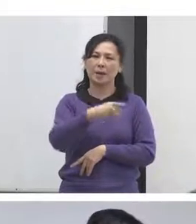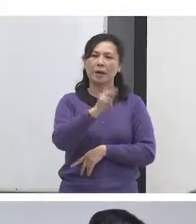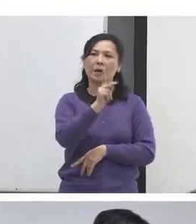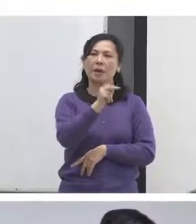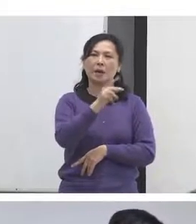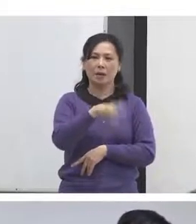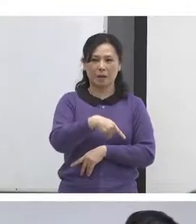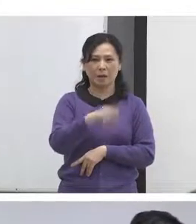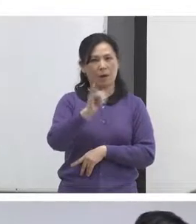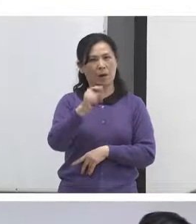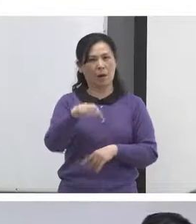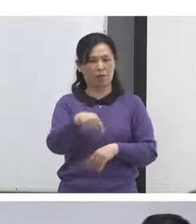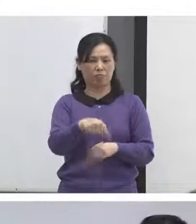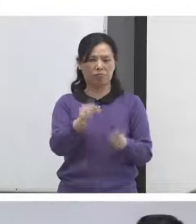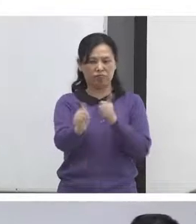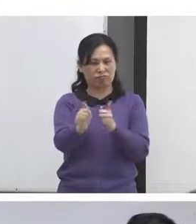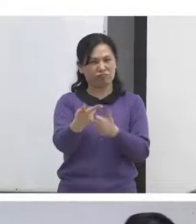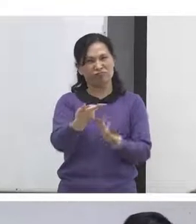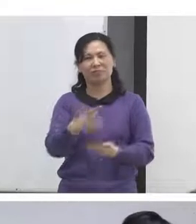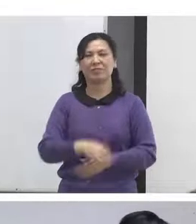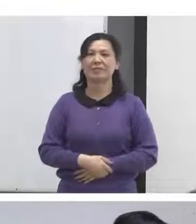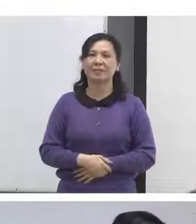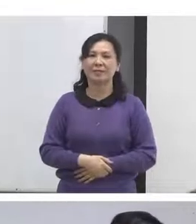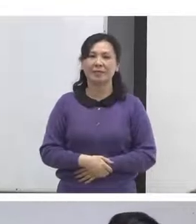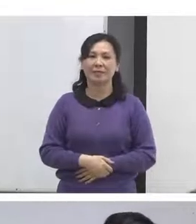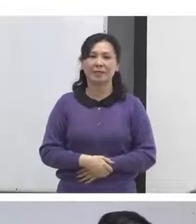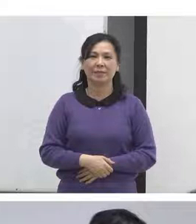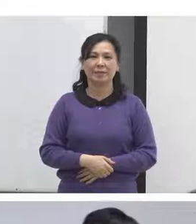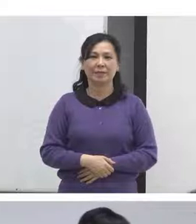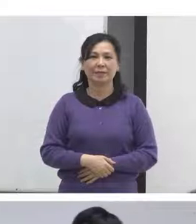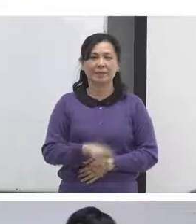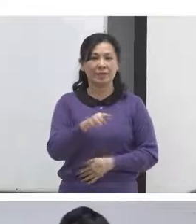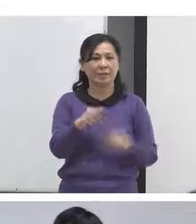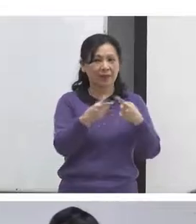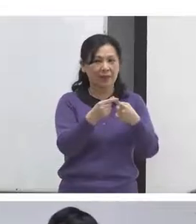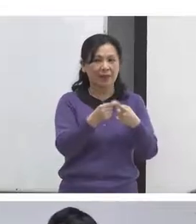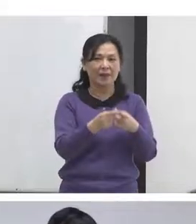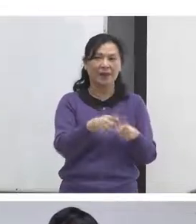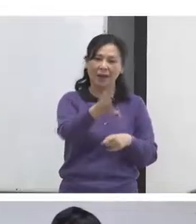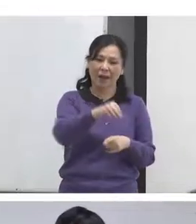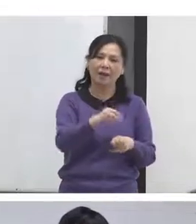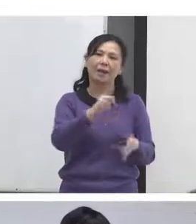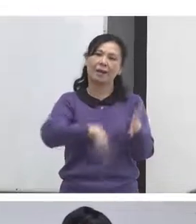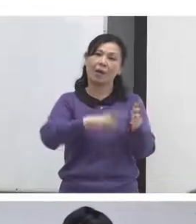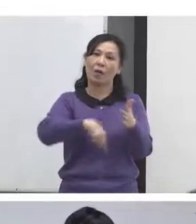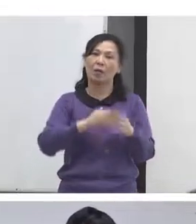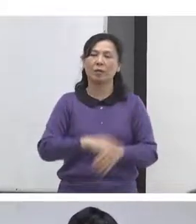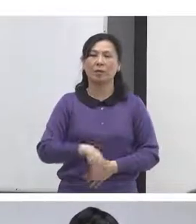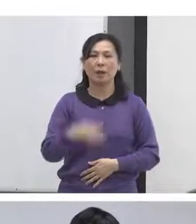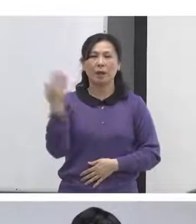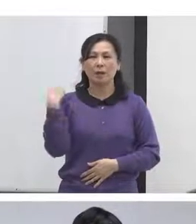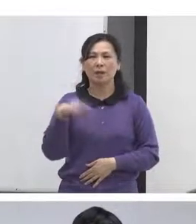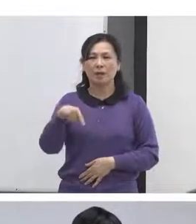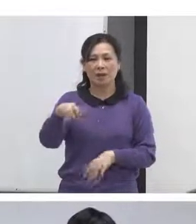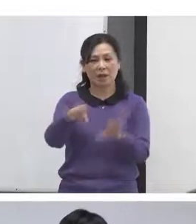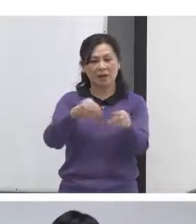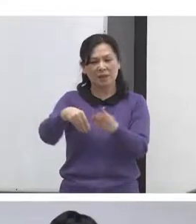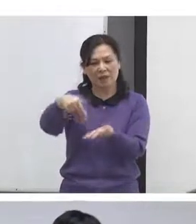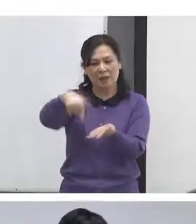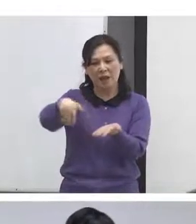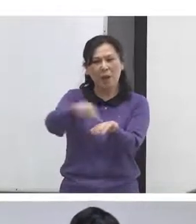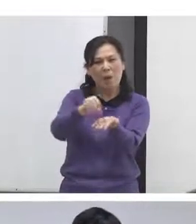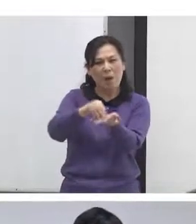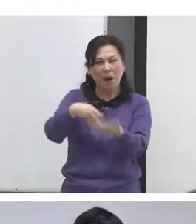员。好，那所以这三个面向，首先第一个就是说资料易于取得，就是因为过去有很多资料的下载，它可能是要透过登入机